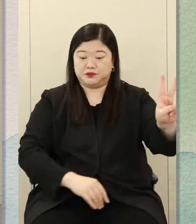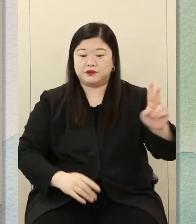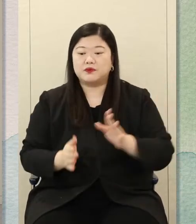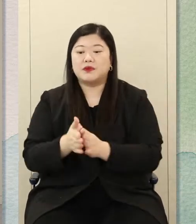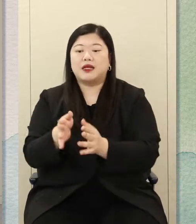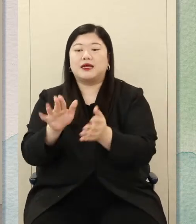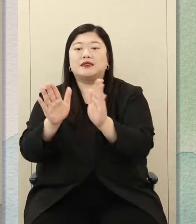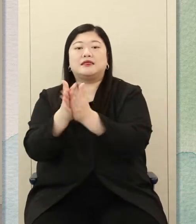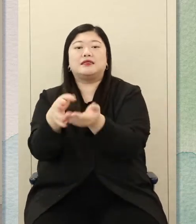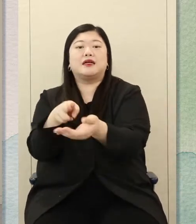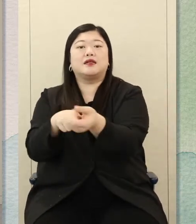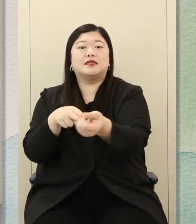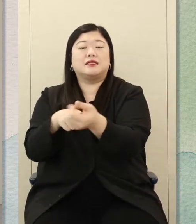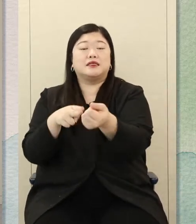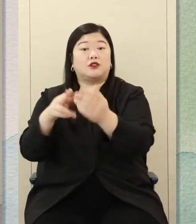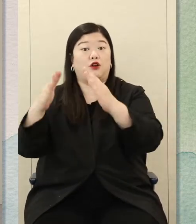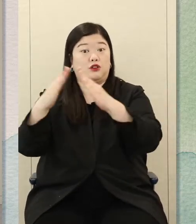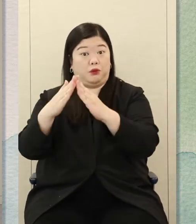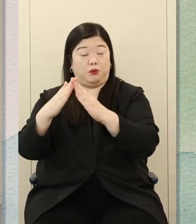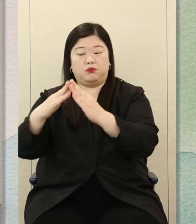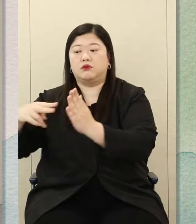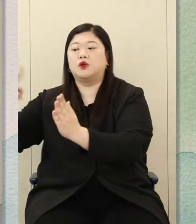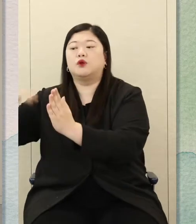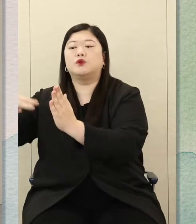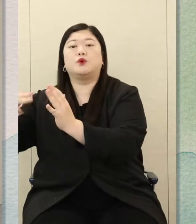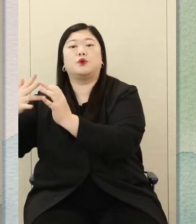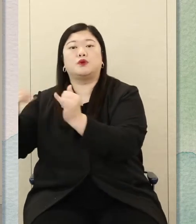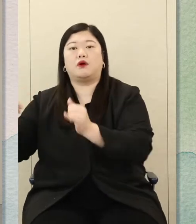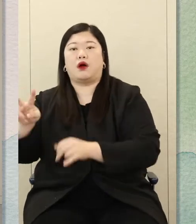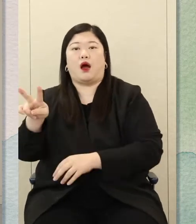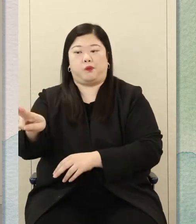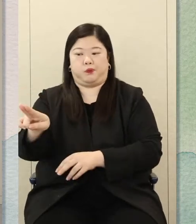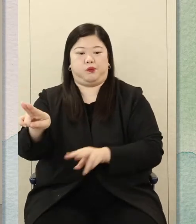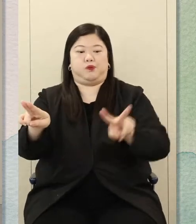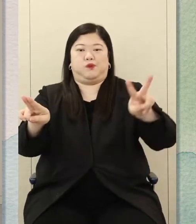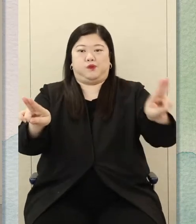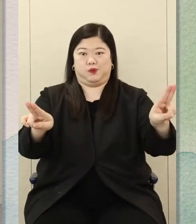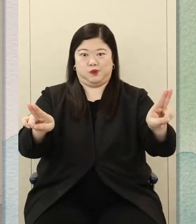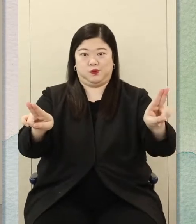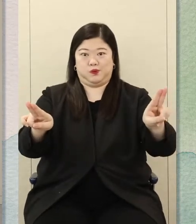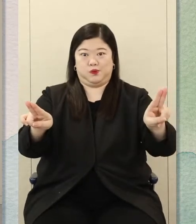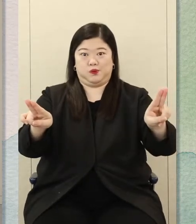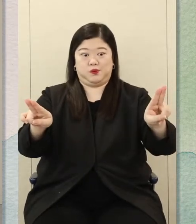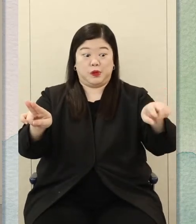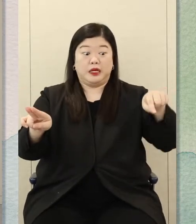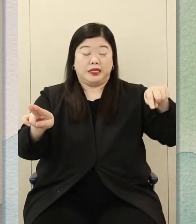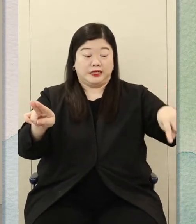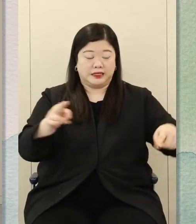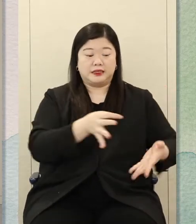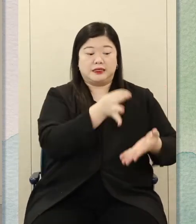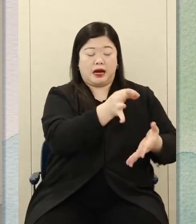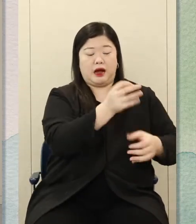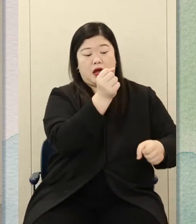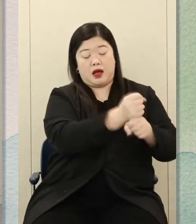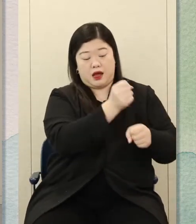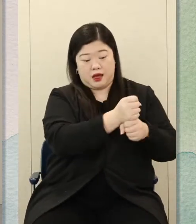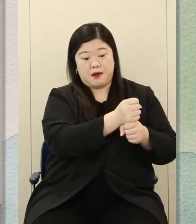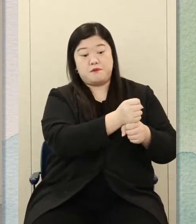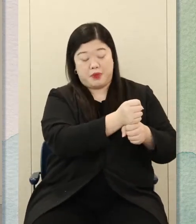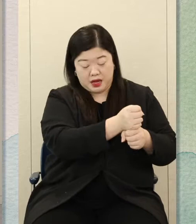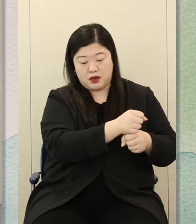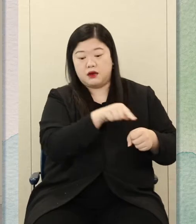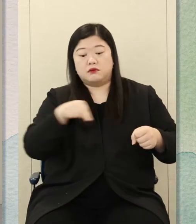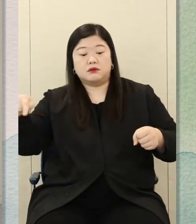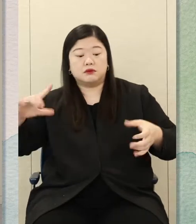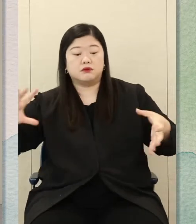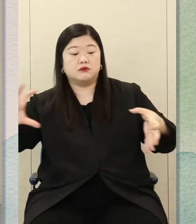서점하고 도서관이 이제 독자랑 결합이 돼가지고 창출된 가치를 소비하고 퍼뜨리고 이런